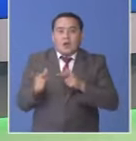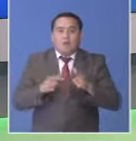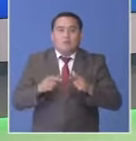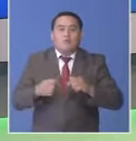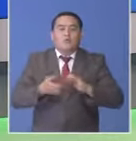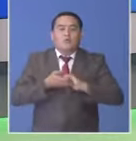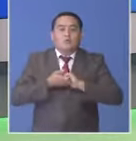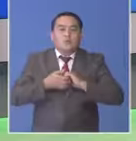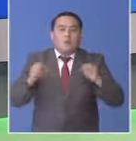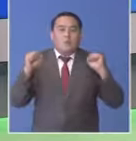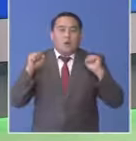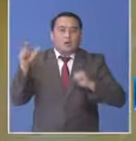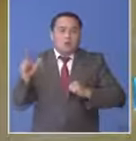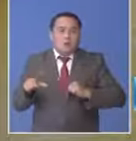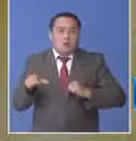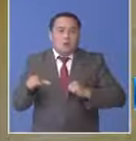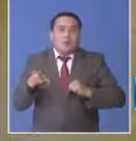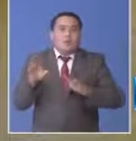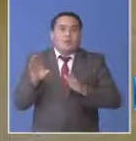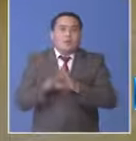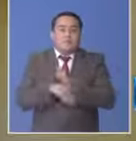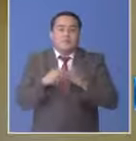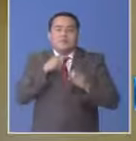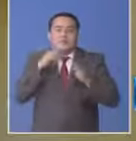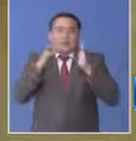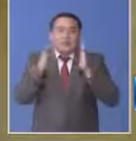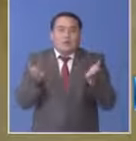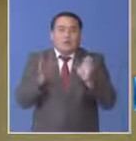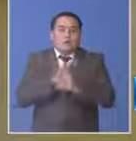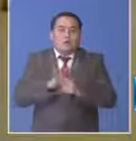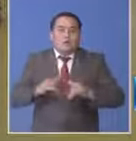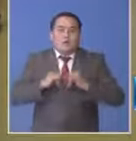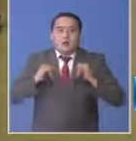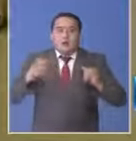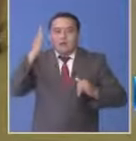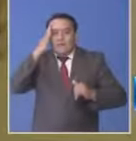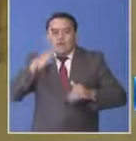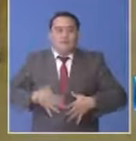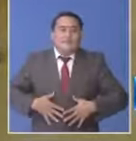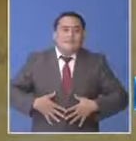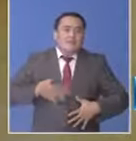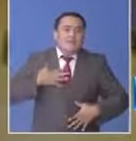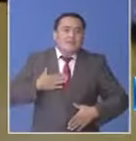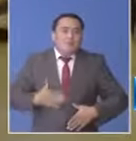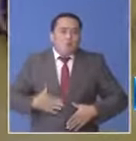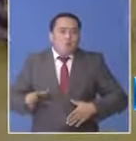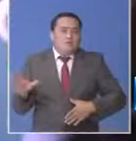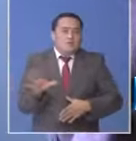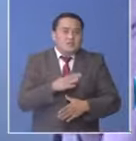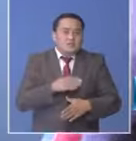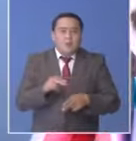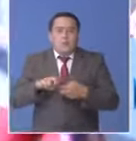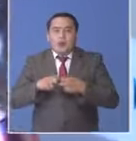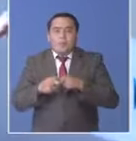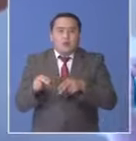борцов. Не остается без внимания и работа по развитию выносливости, совершенствованию приема ведения поединка и устранение имеющихся